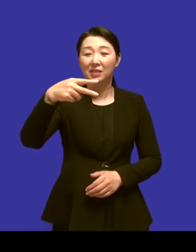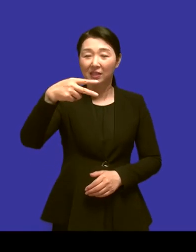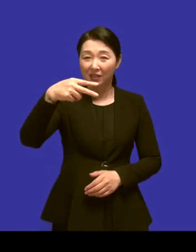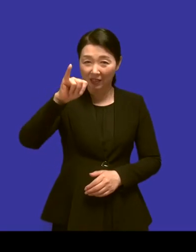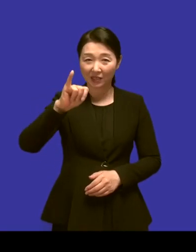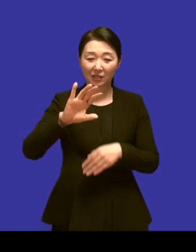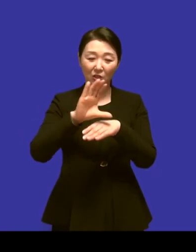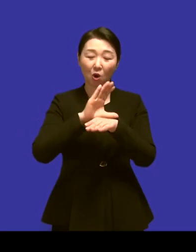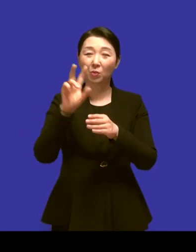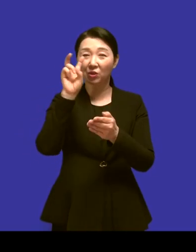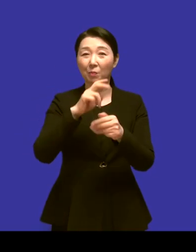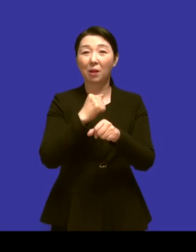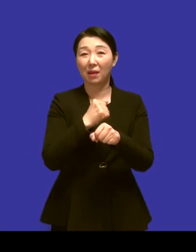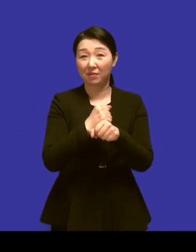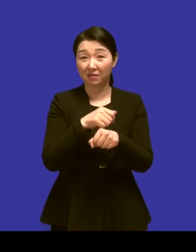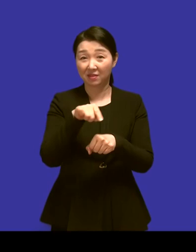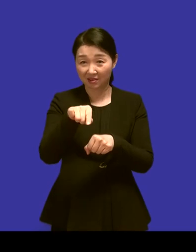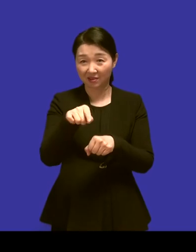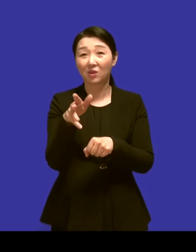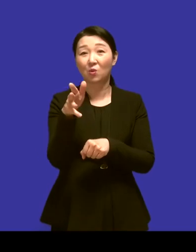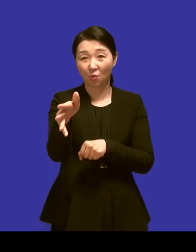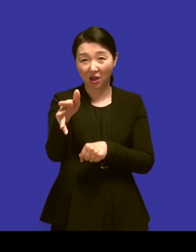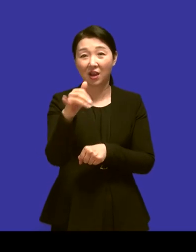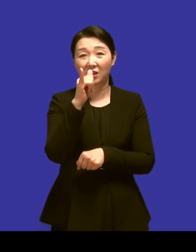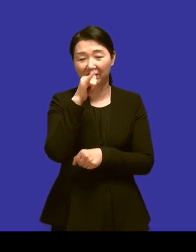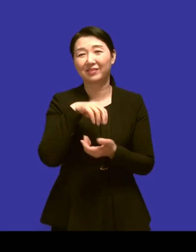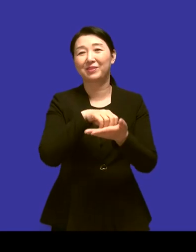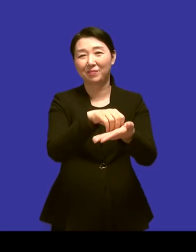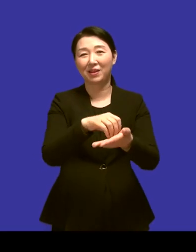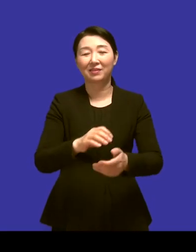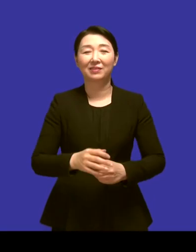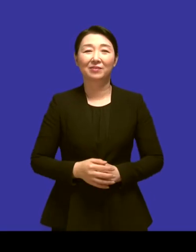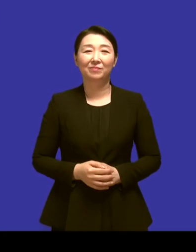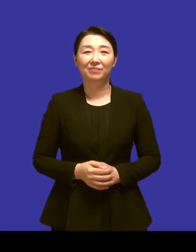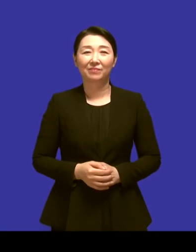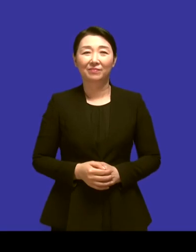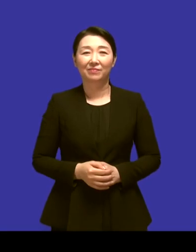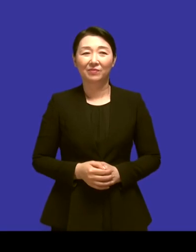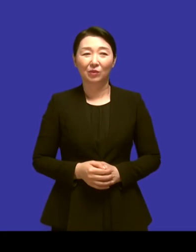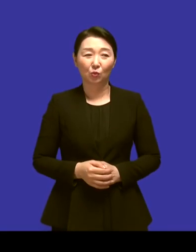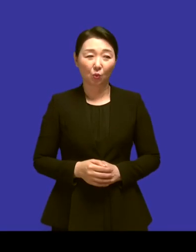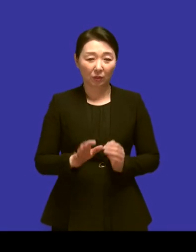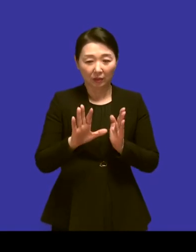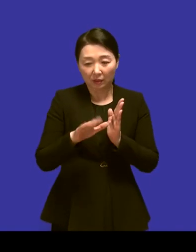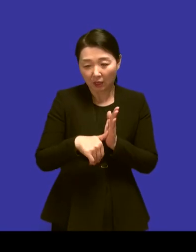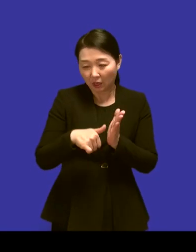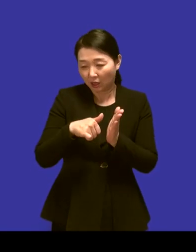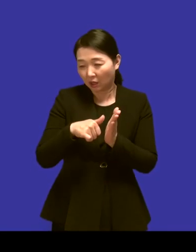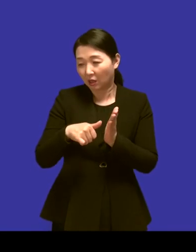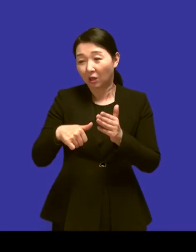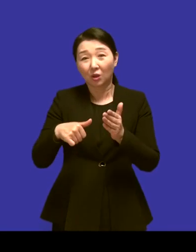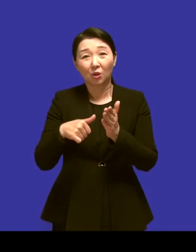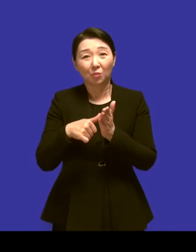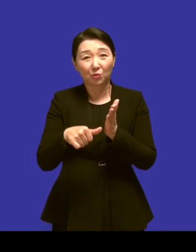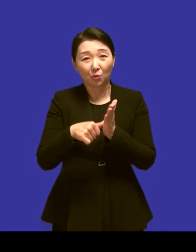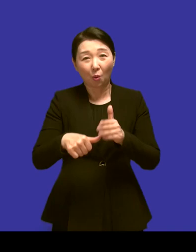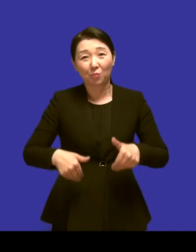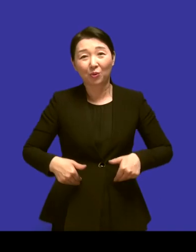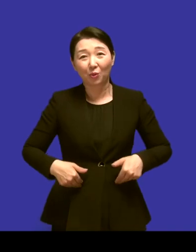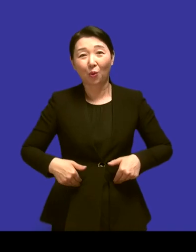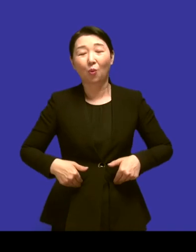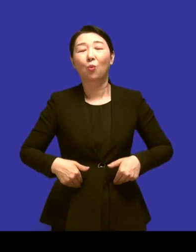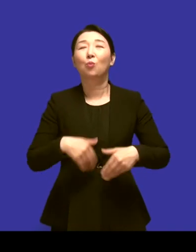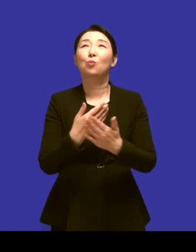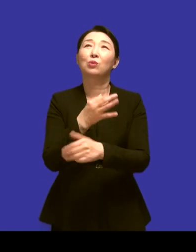음악? 음악으로 컴퓨터로 음악을 만드는 그런 과로 이제 진학을 하기 위해서 예. 이제 필요한 장비들을 다